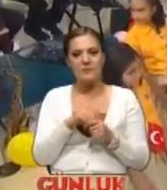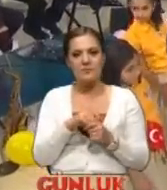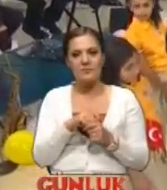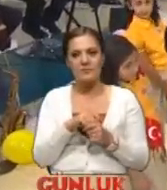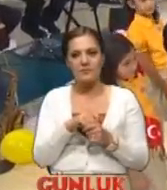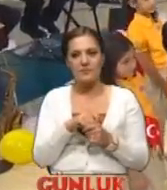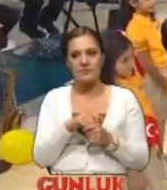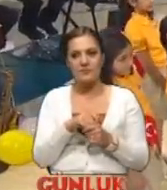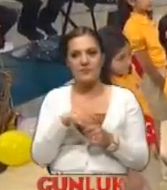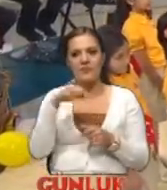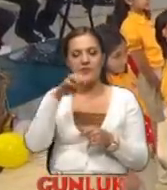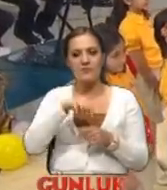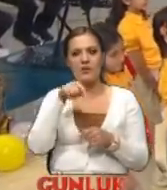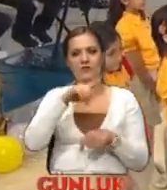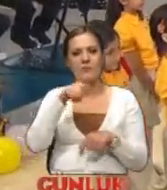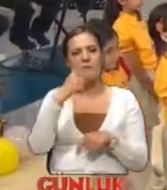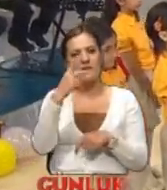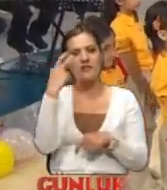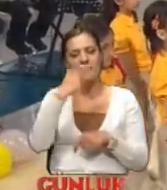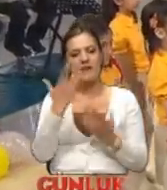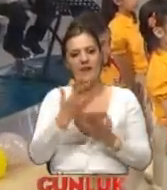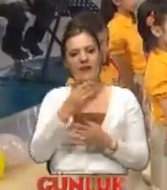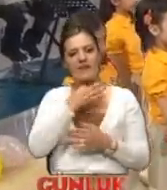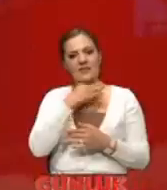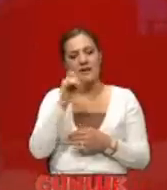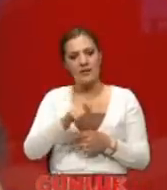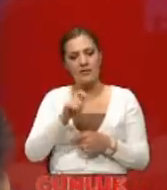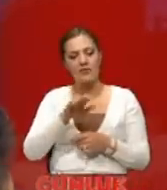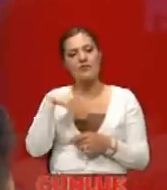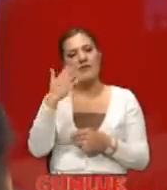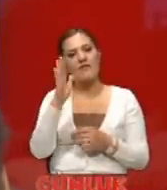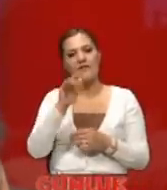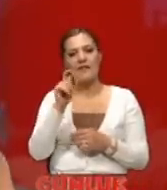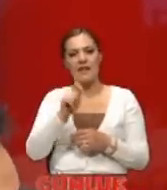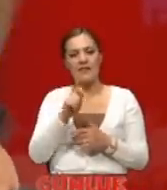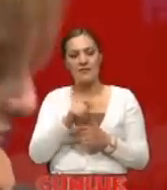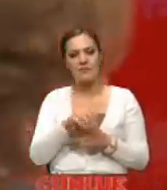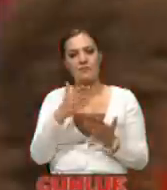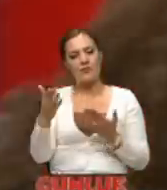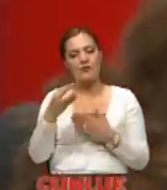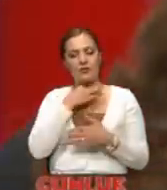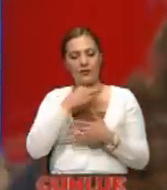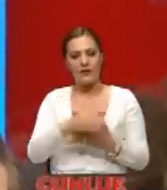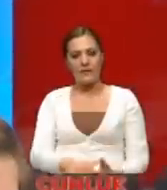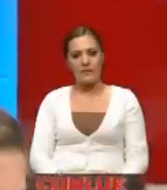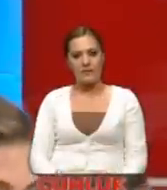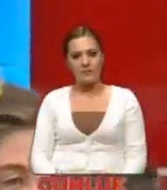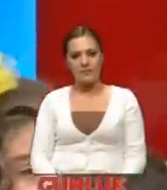Şimdi o zaman bir şarkı daha rica ediyoruz. Ondan sonra da vedalaşalım. Buyurun lütfen.